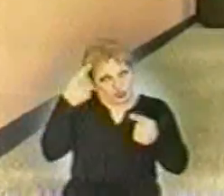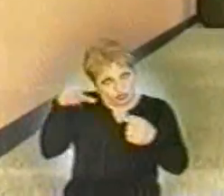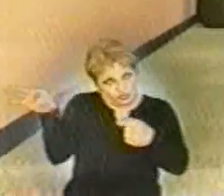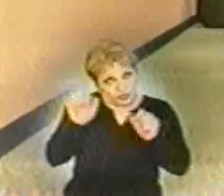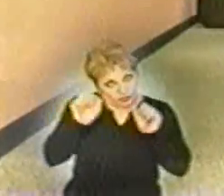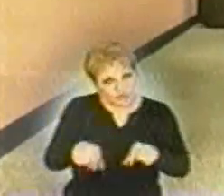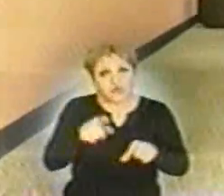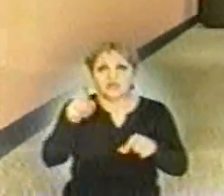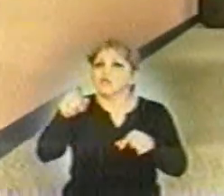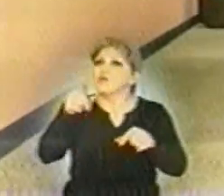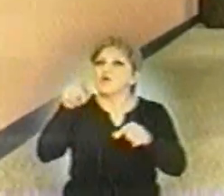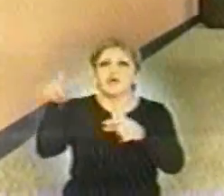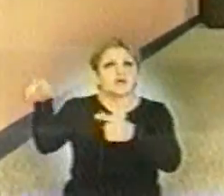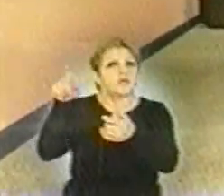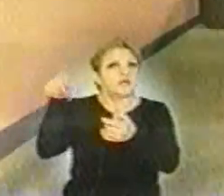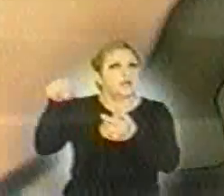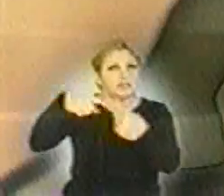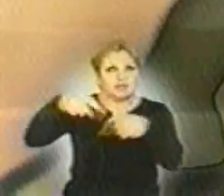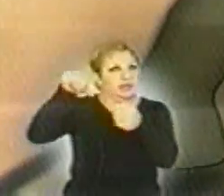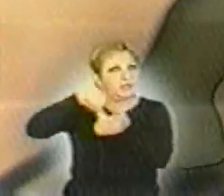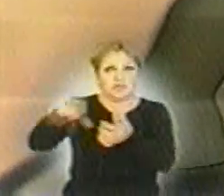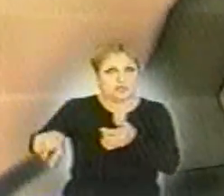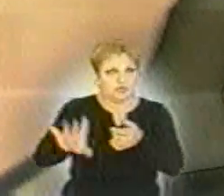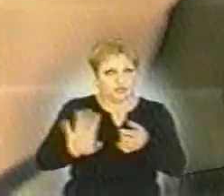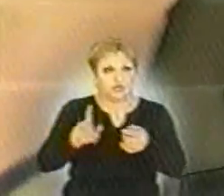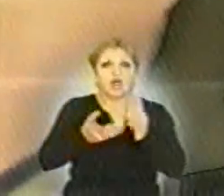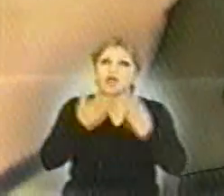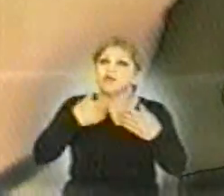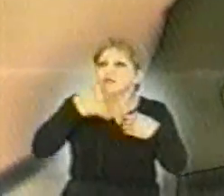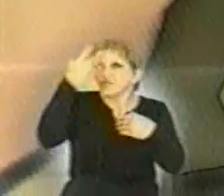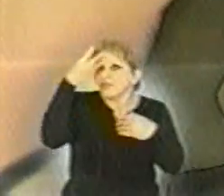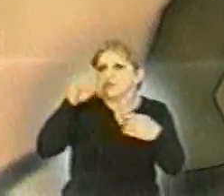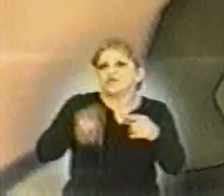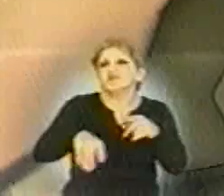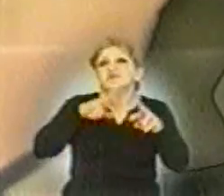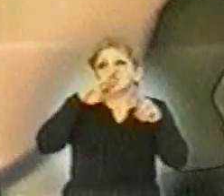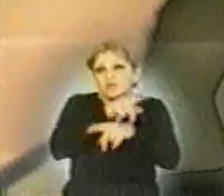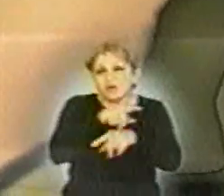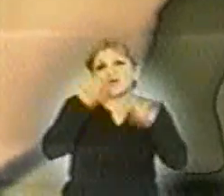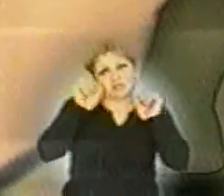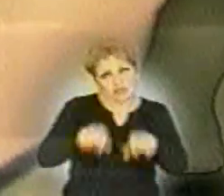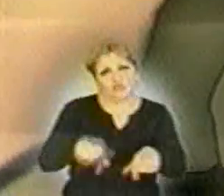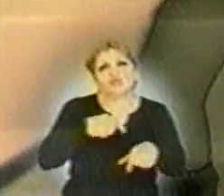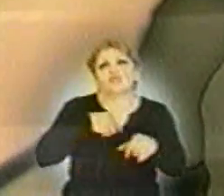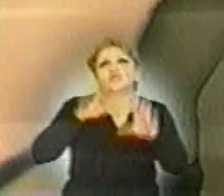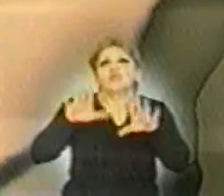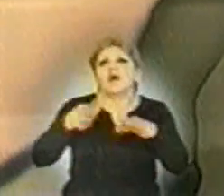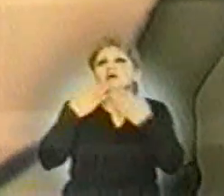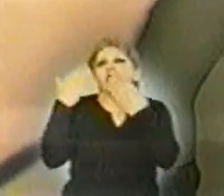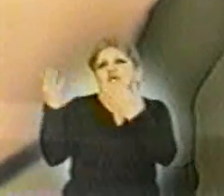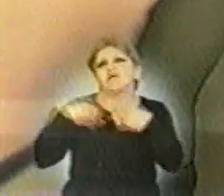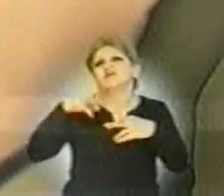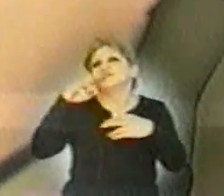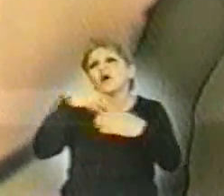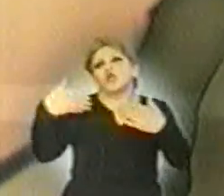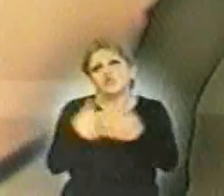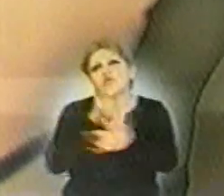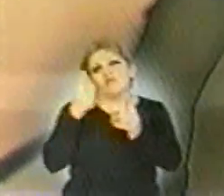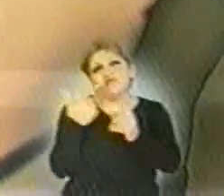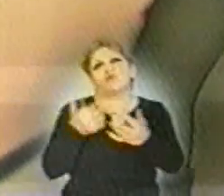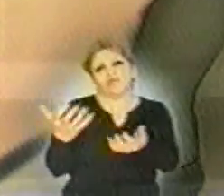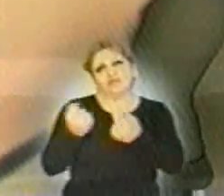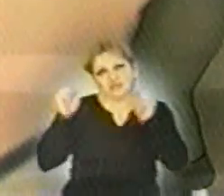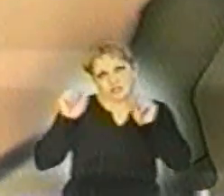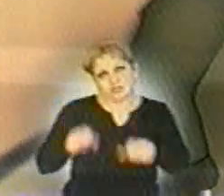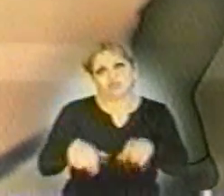հետո քվեարկության խցիկ հրավիրելու այլ անձի, ով չպետք է լինի վստահված անձ։ Եթե կարծում եմ, որ քվեաթերթիկը սխալ եմ լրացրել, ապա հանձնաժողովի